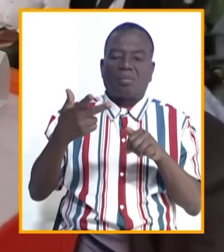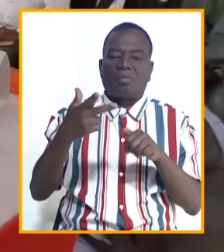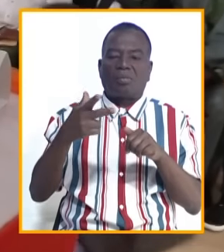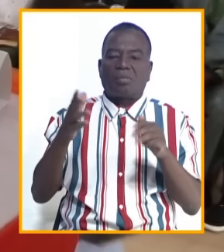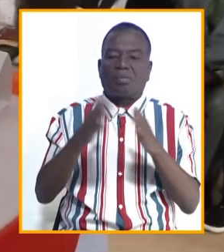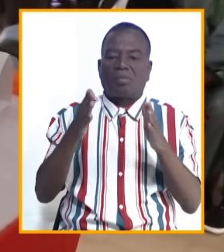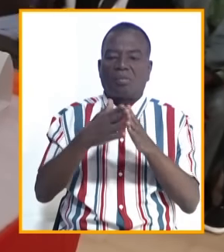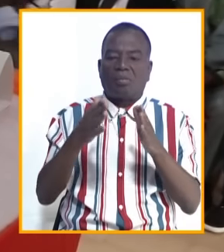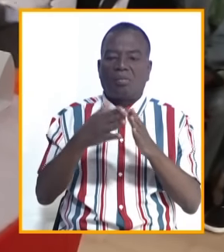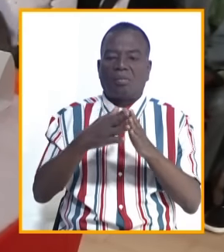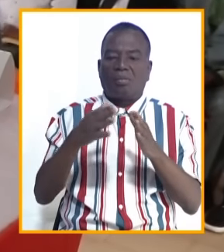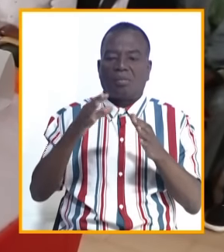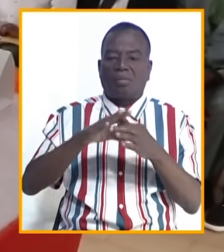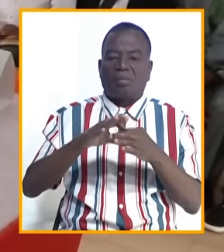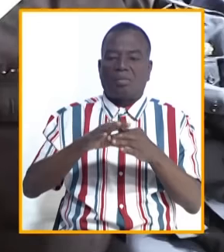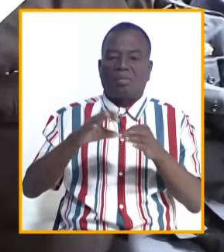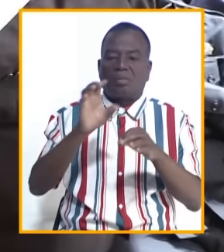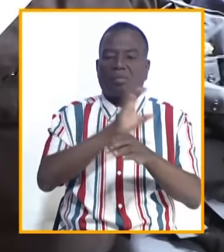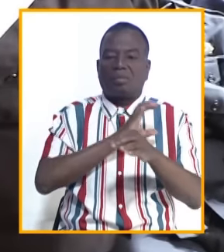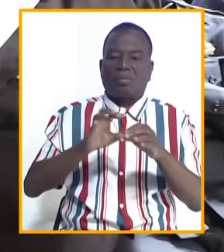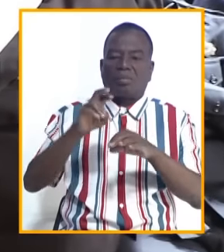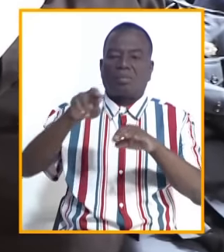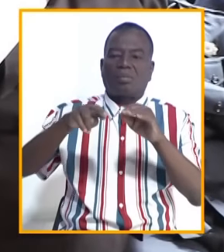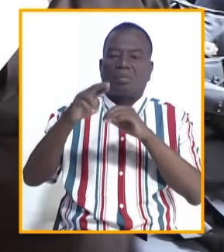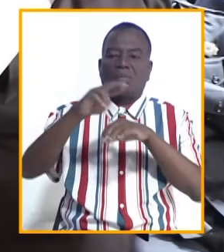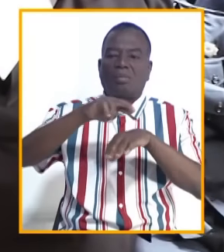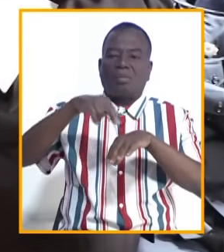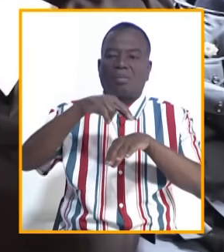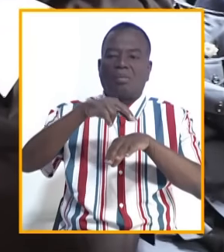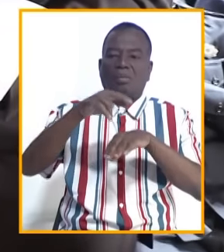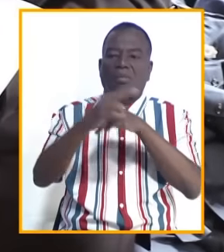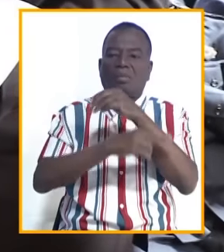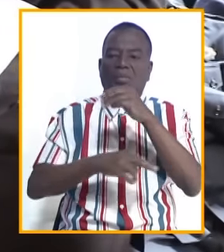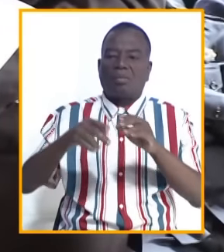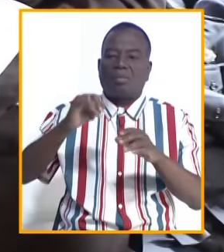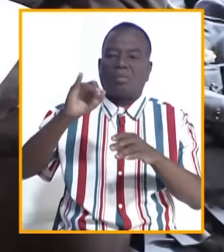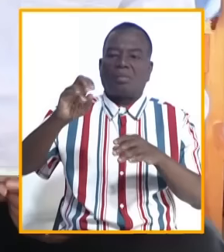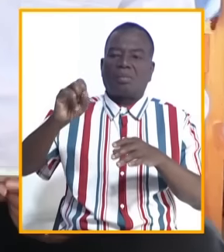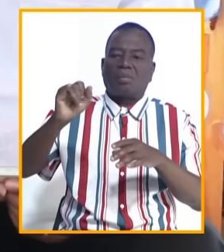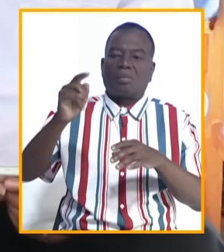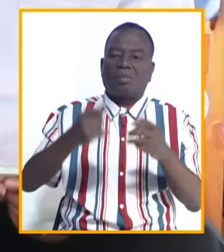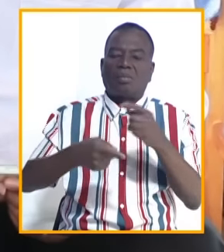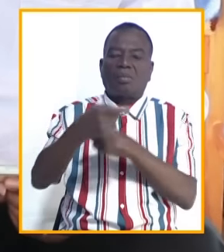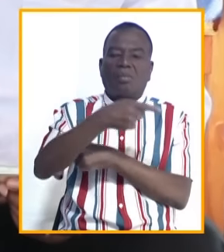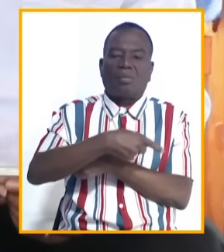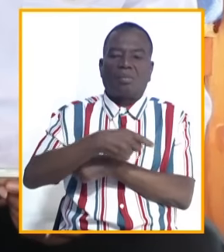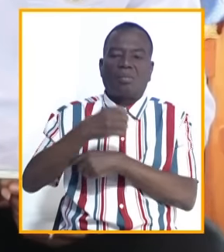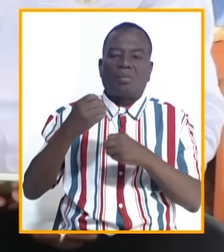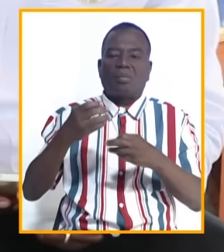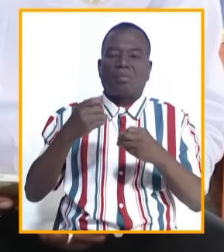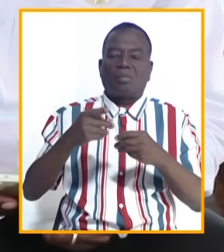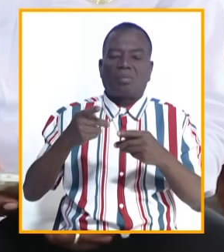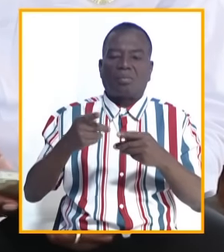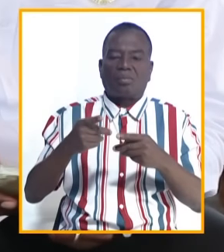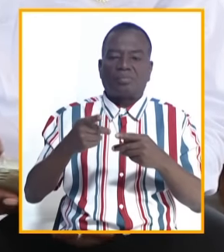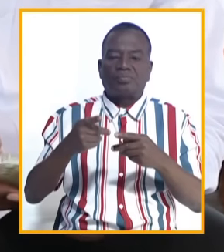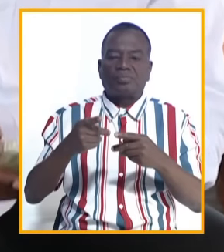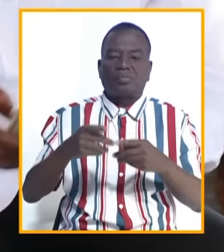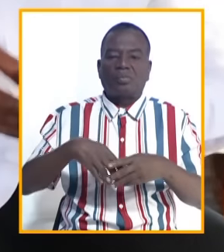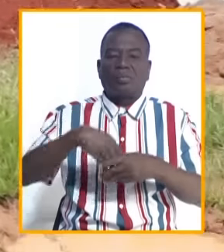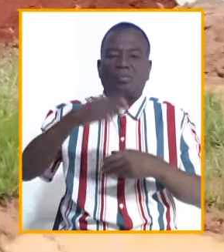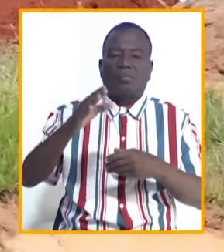ordinaire délocalisée du Conseil régional du Haut-Sassandra à Issia. Aujourd'hui, plusieurs localités dans le Zagoté sont